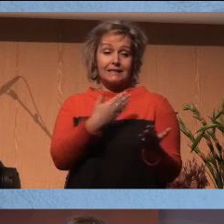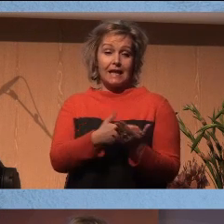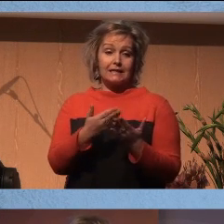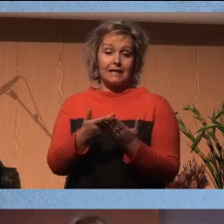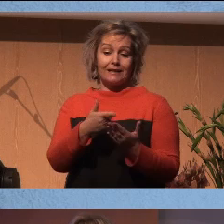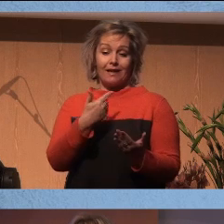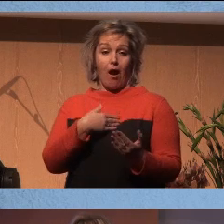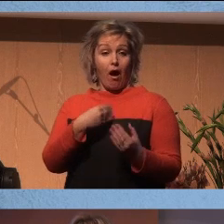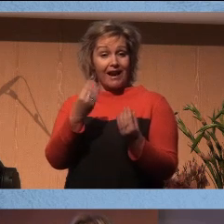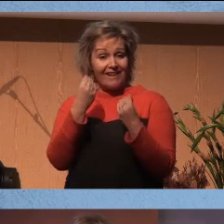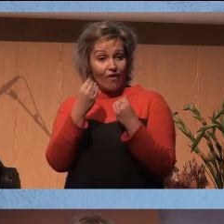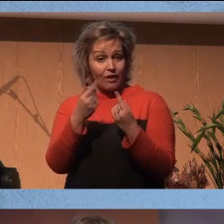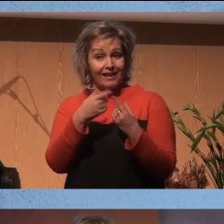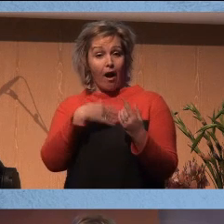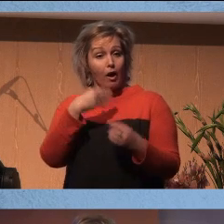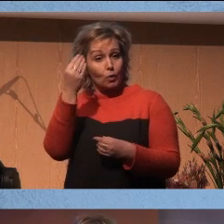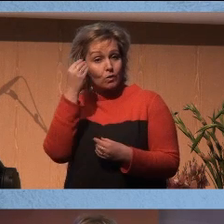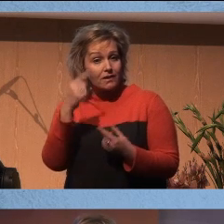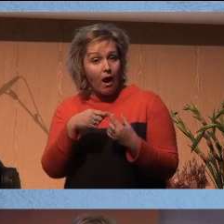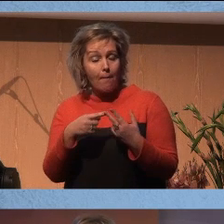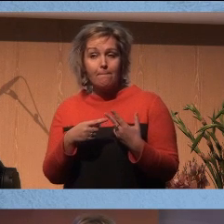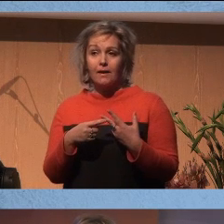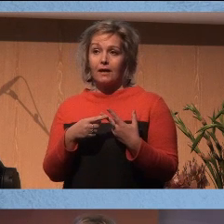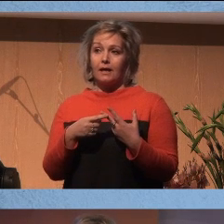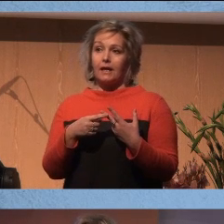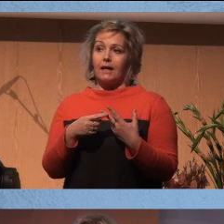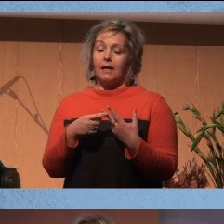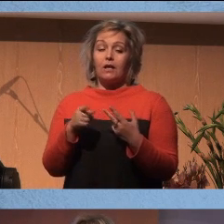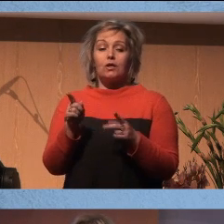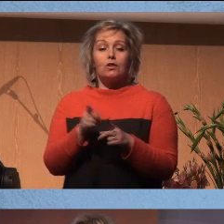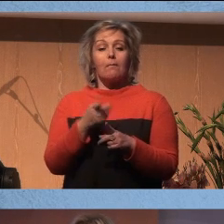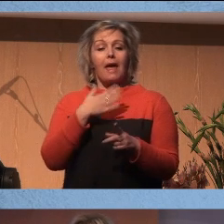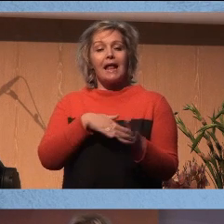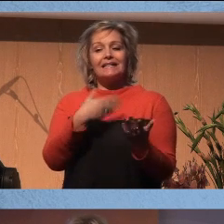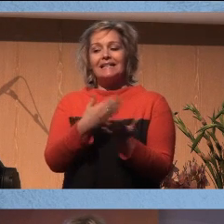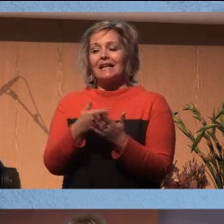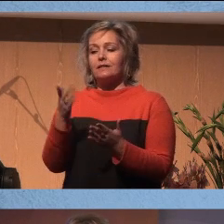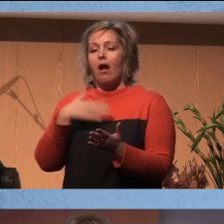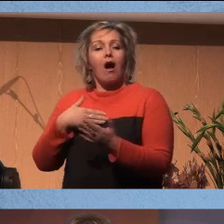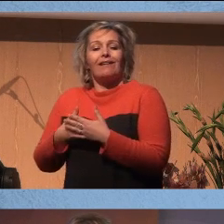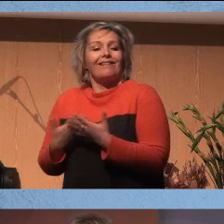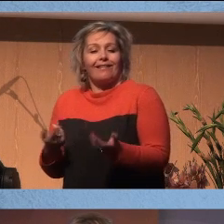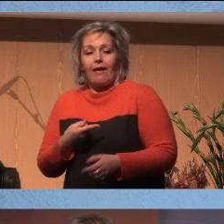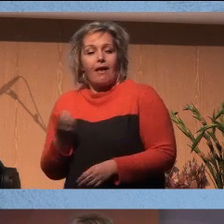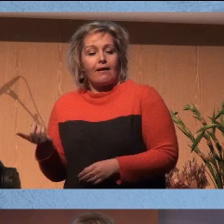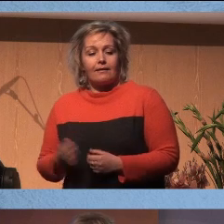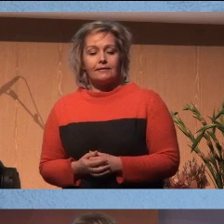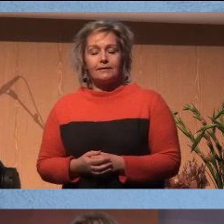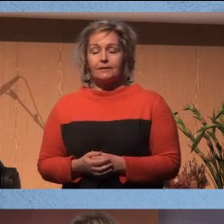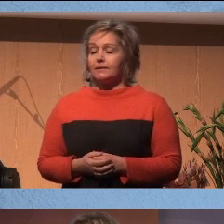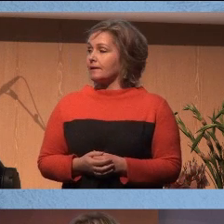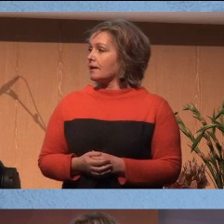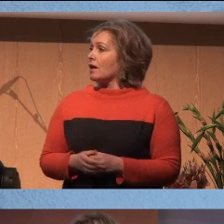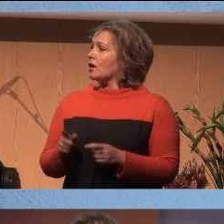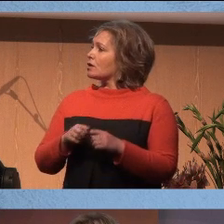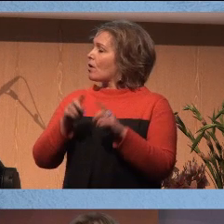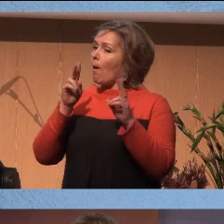sitter med erfaringene, vi har kunnskapen som helsetjenesten ikke har.